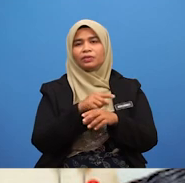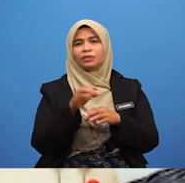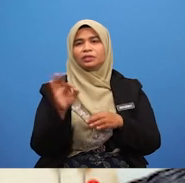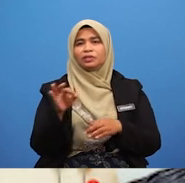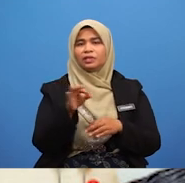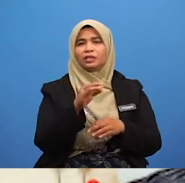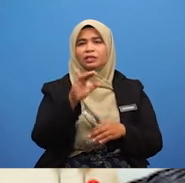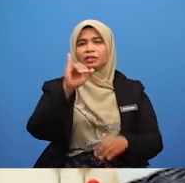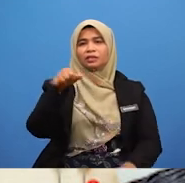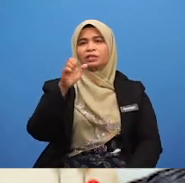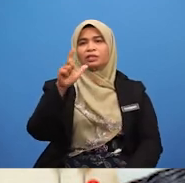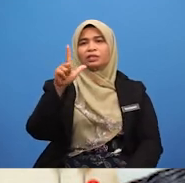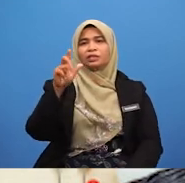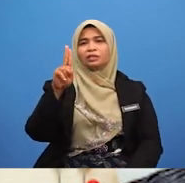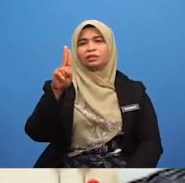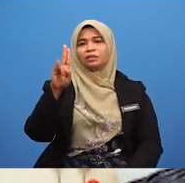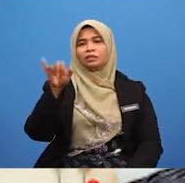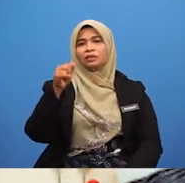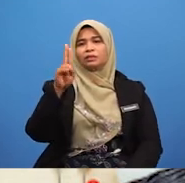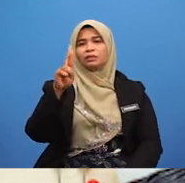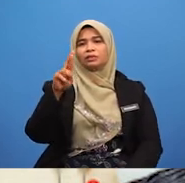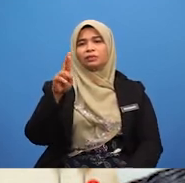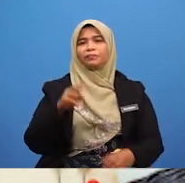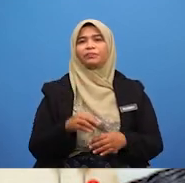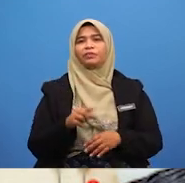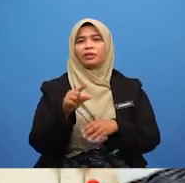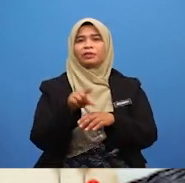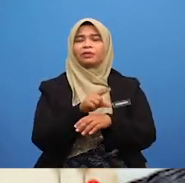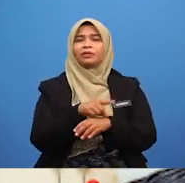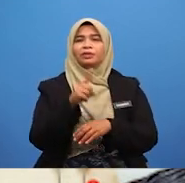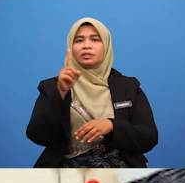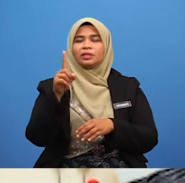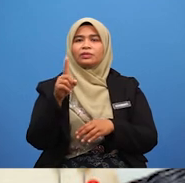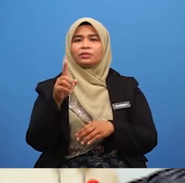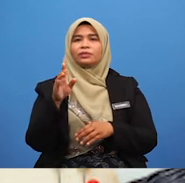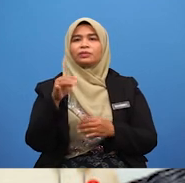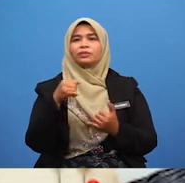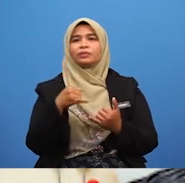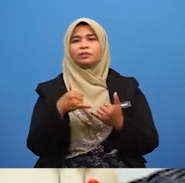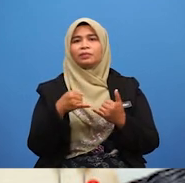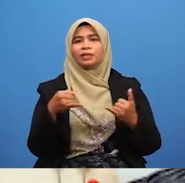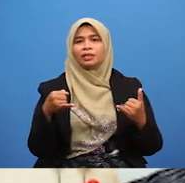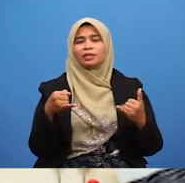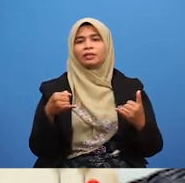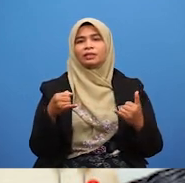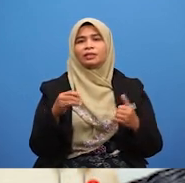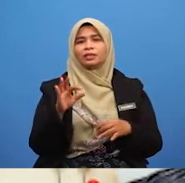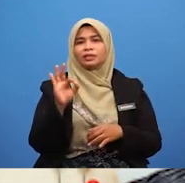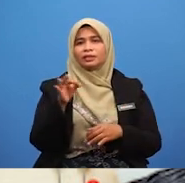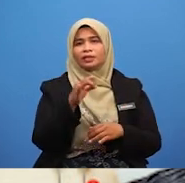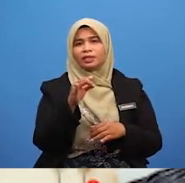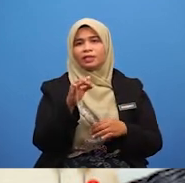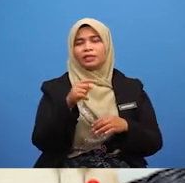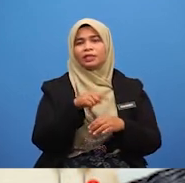jahit jelujur. Pelajar perlu menggunakan satu lembar benang dan jahit jelujur digunakan